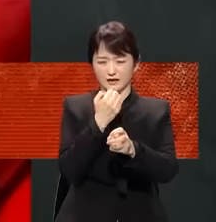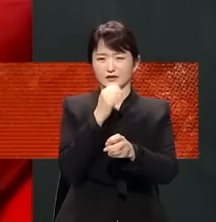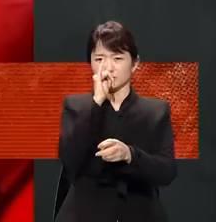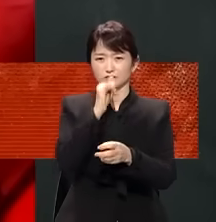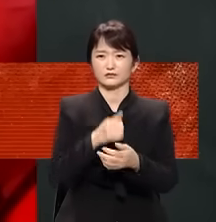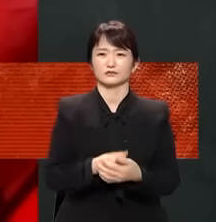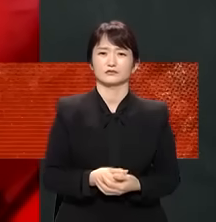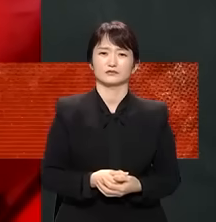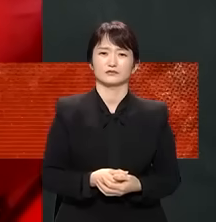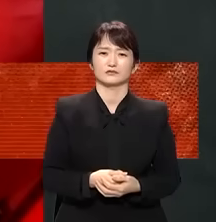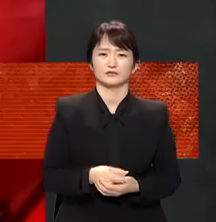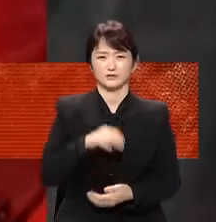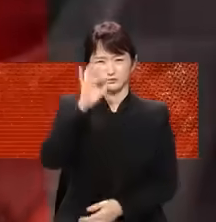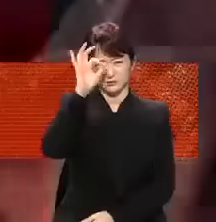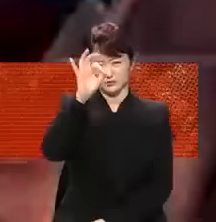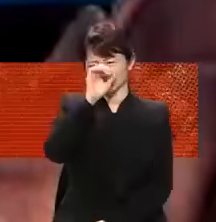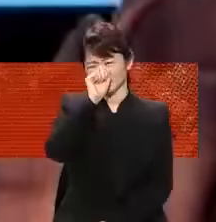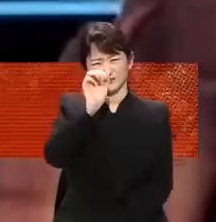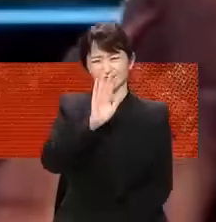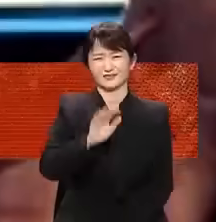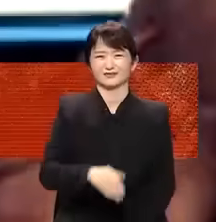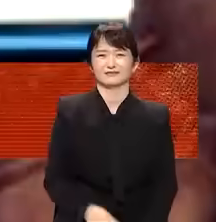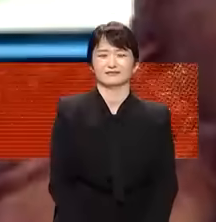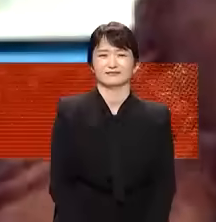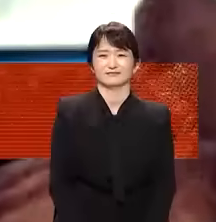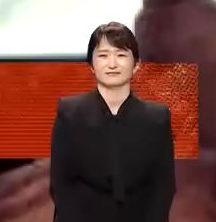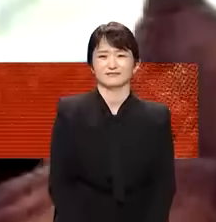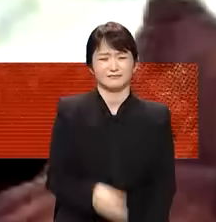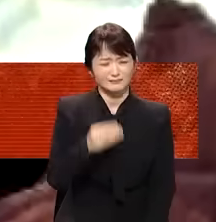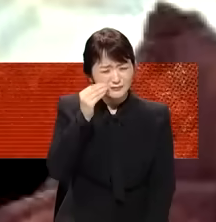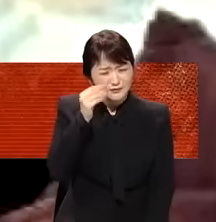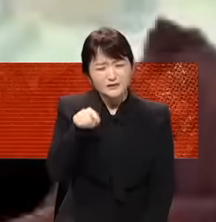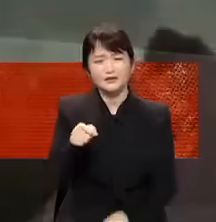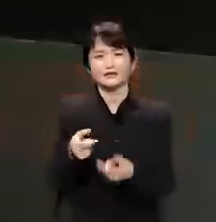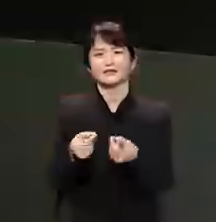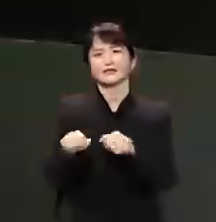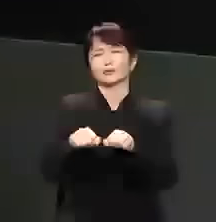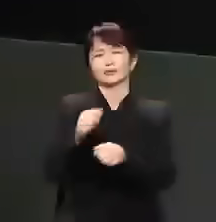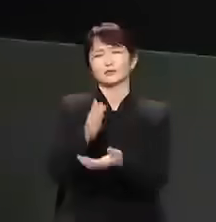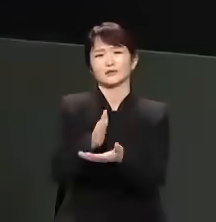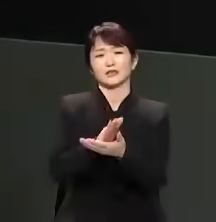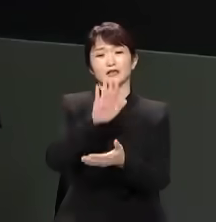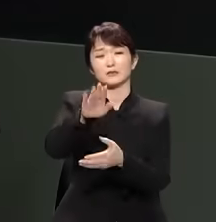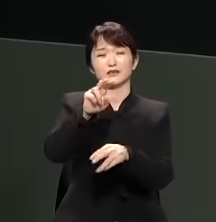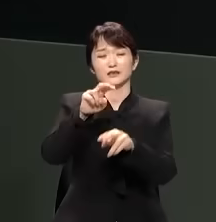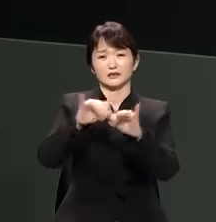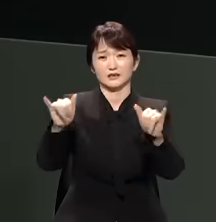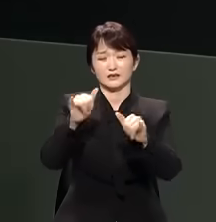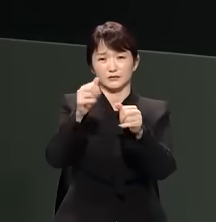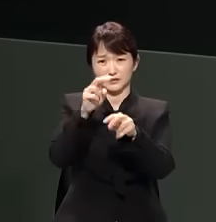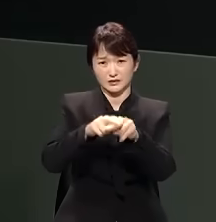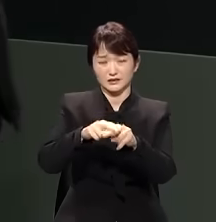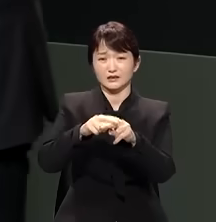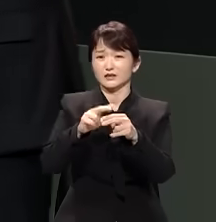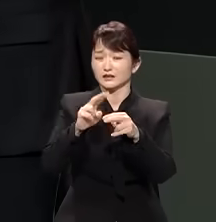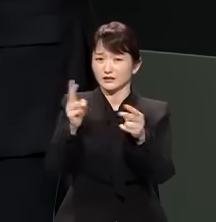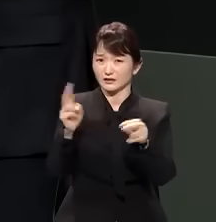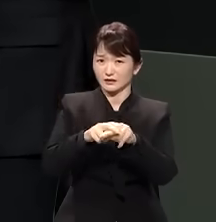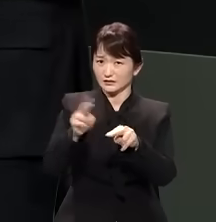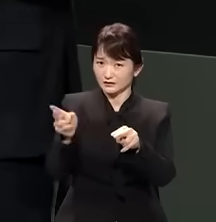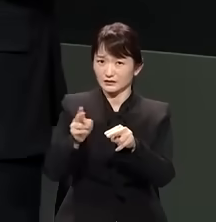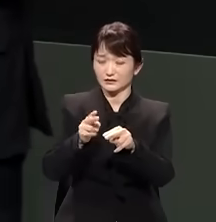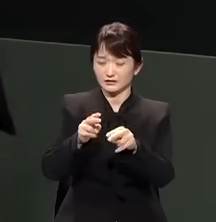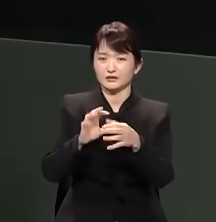진짜 아 하여튼 보기 안 좋습니다 그렇군요 제발 좀 저어지 마세요 앞에 사람 있든 없든 자 마지막 사연으로